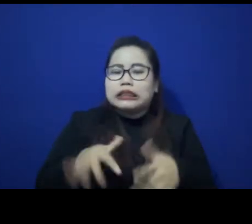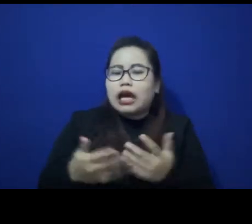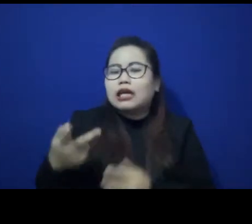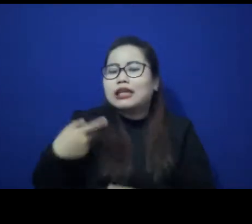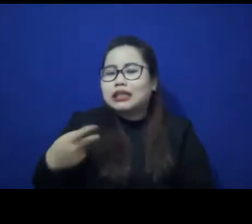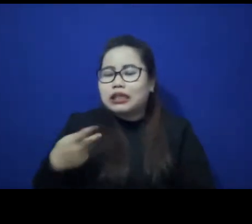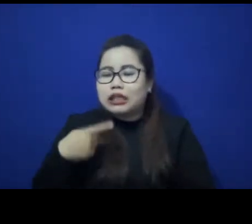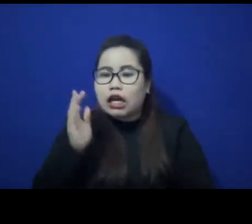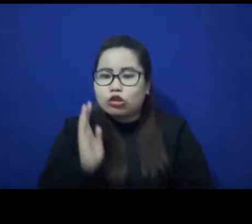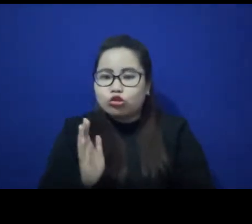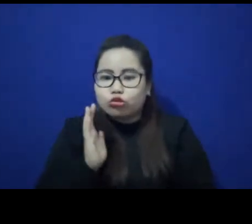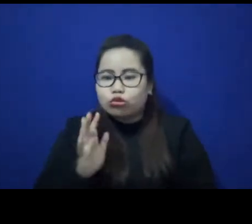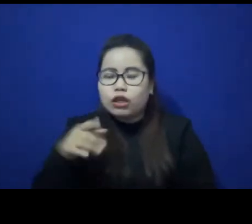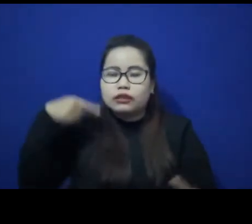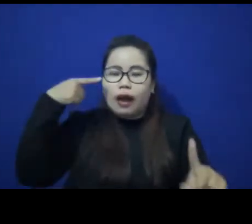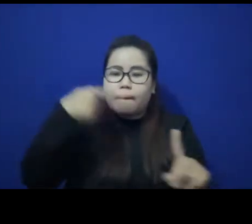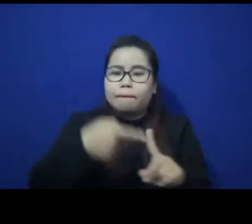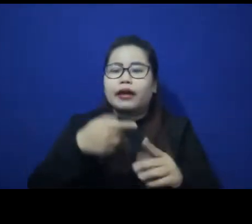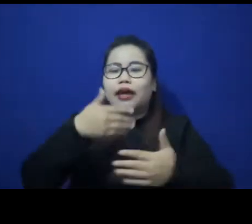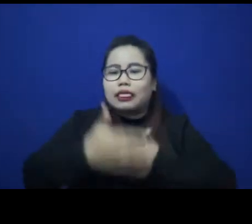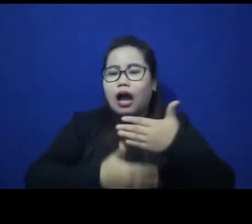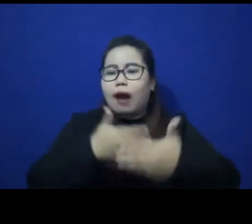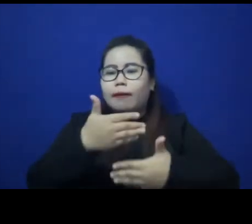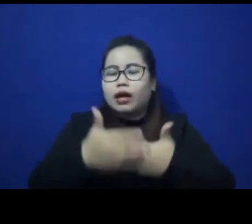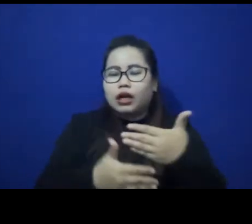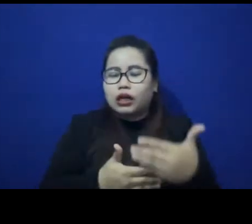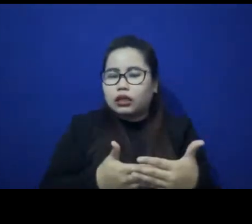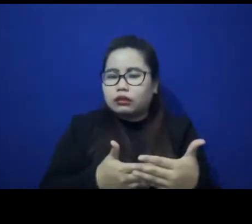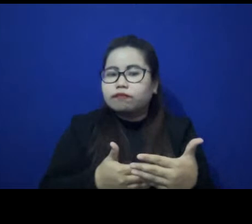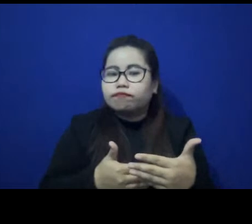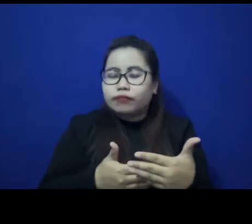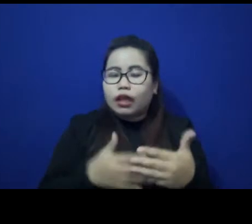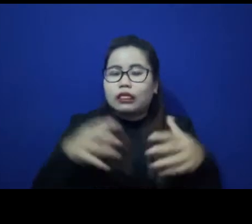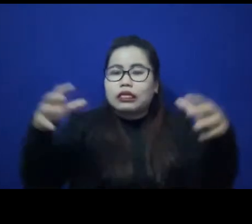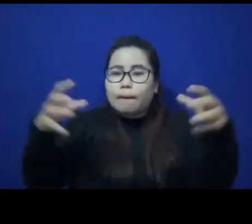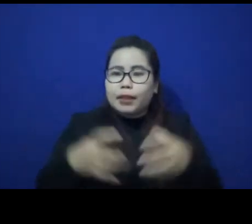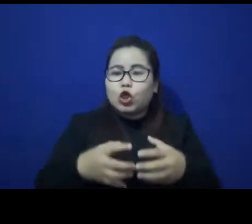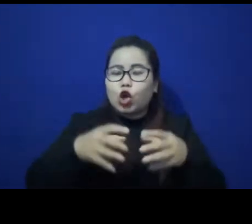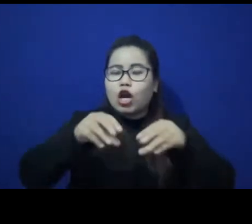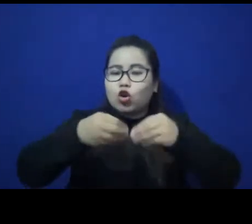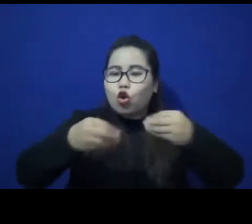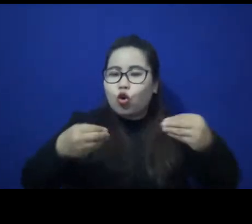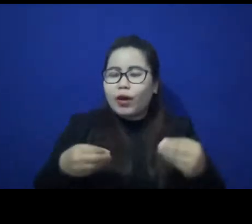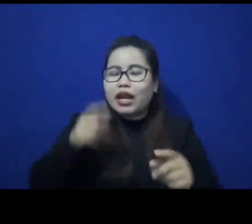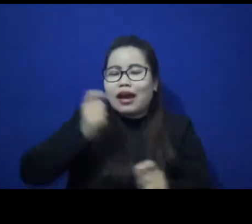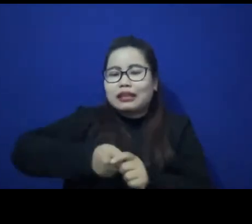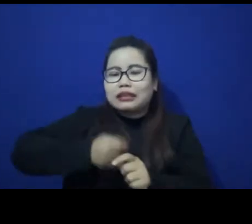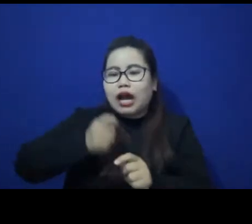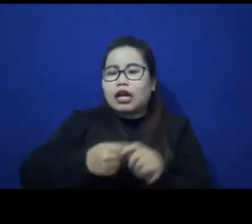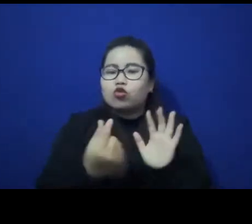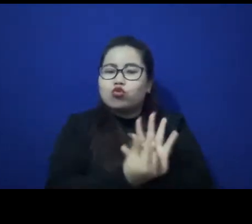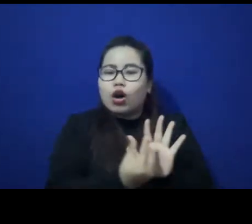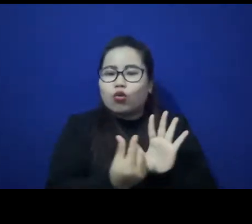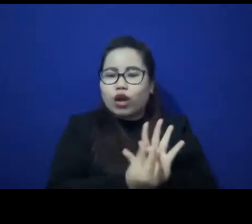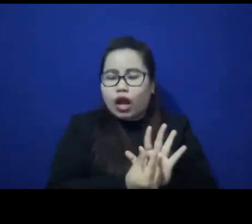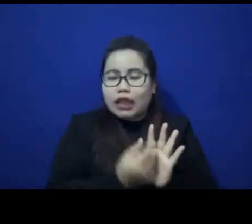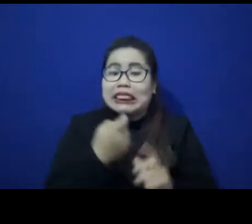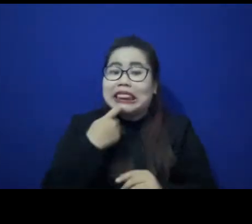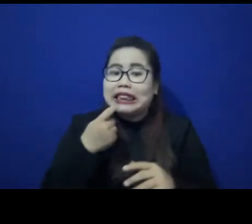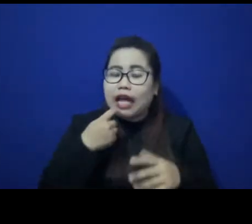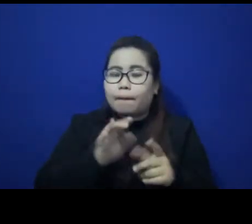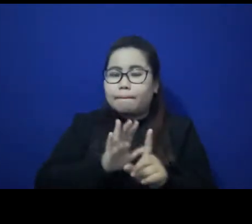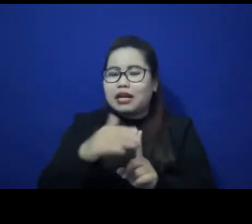sudah sampai ke tahapan a&r bentuknya dokumen rancangan undang-undang tentang